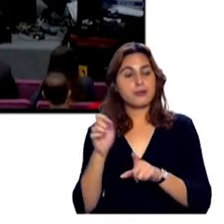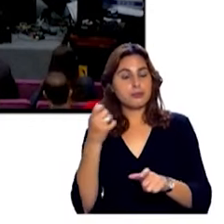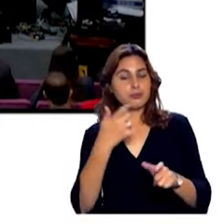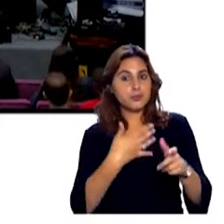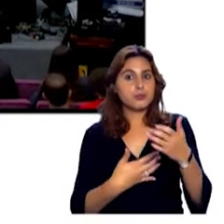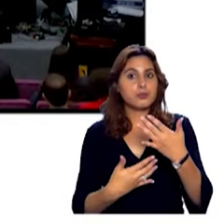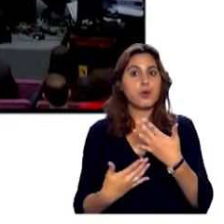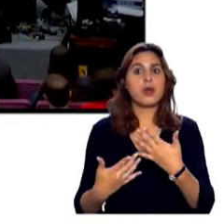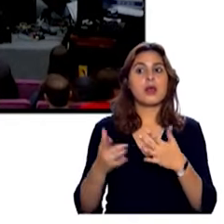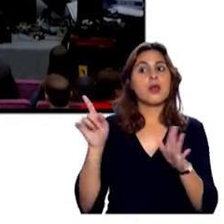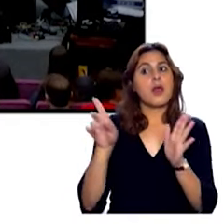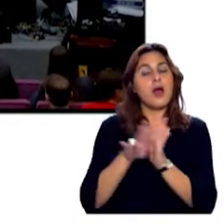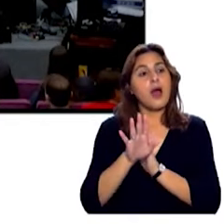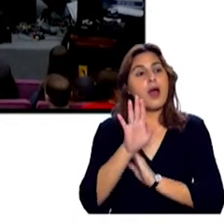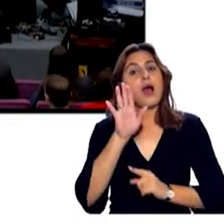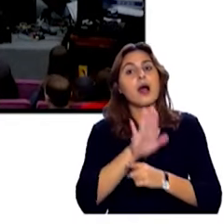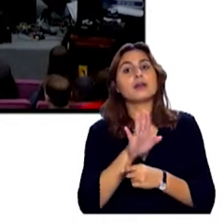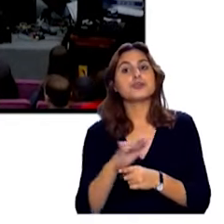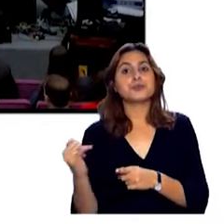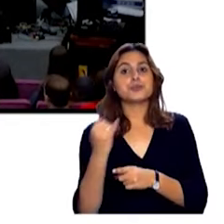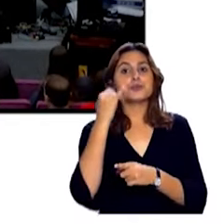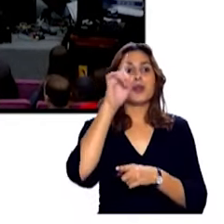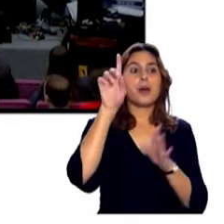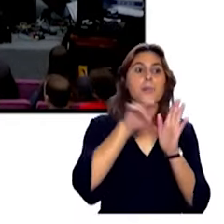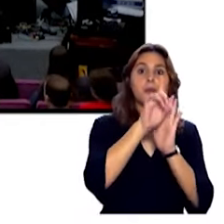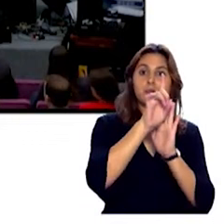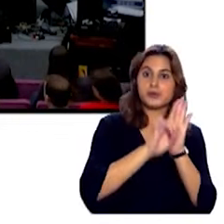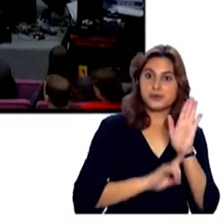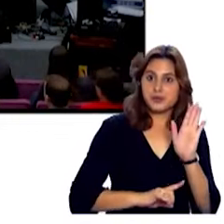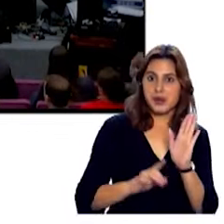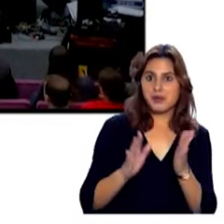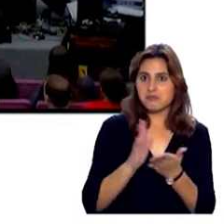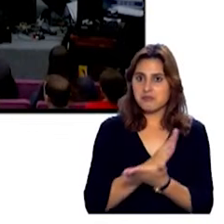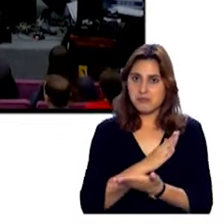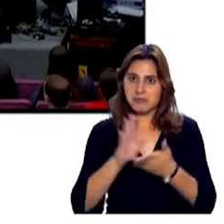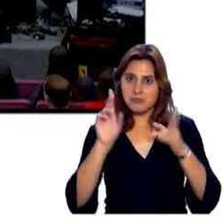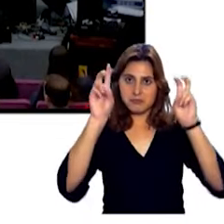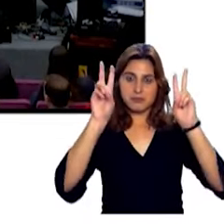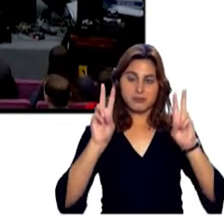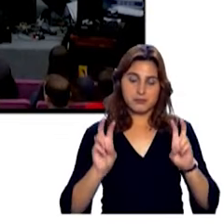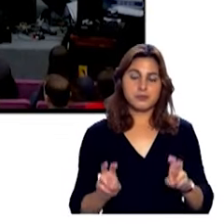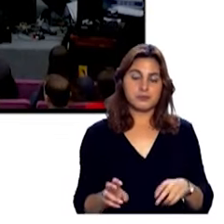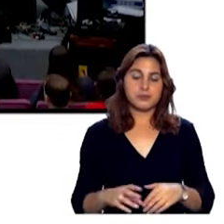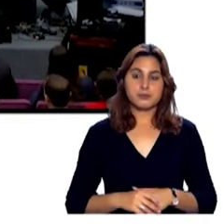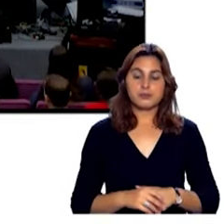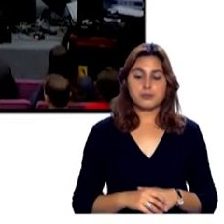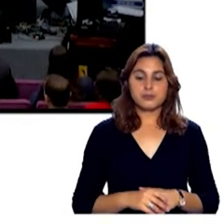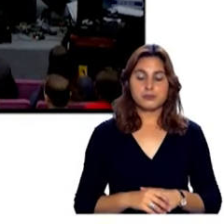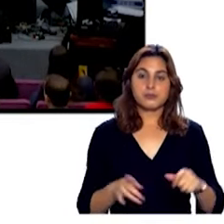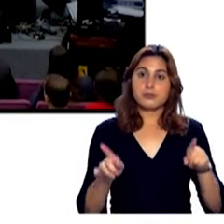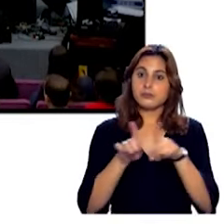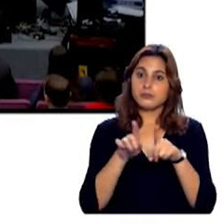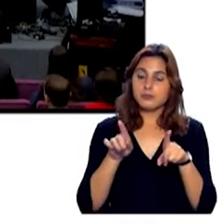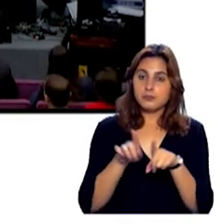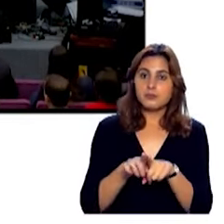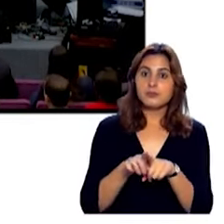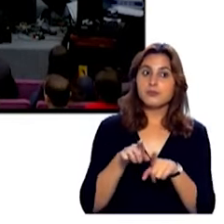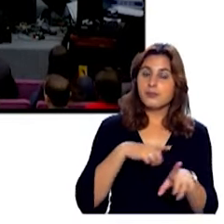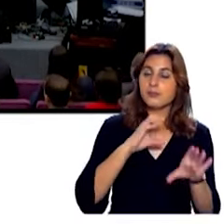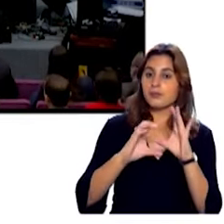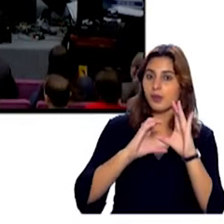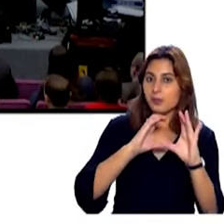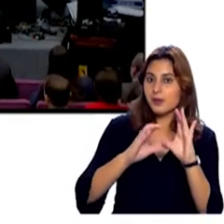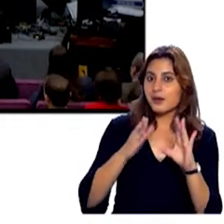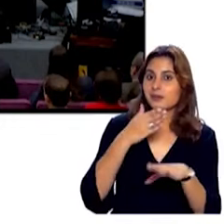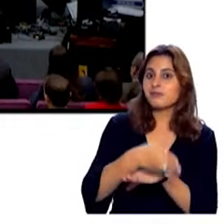che Viene compiuto senza necessità di motivazione anche questa una limitazione d'accessoire con